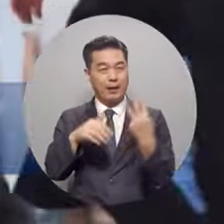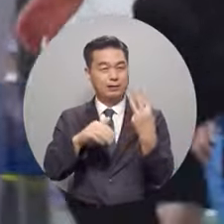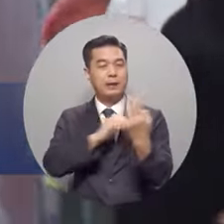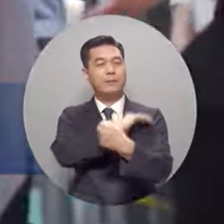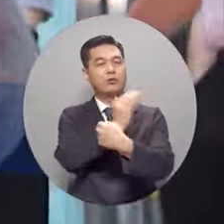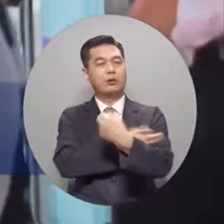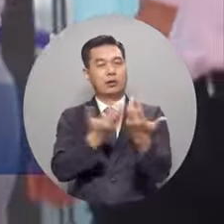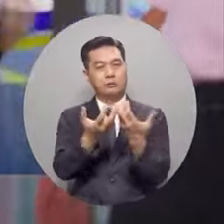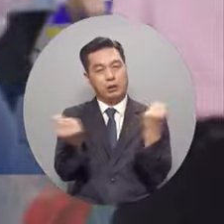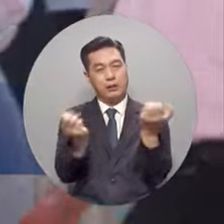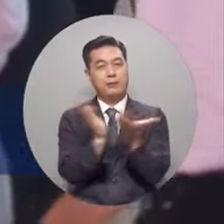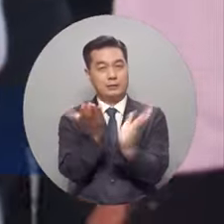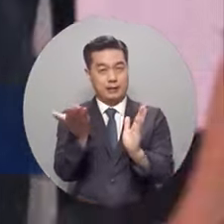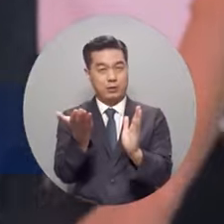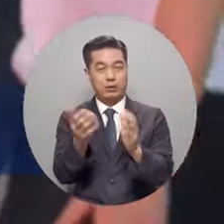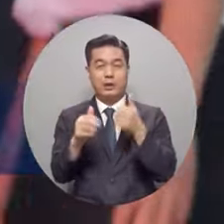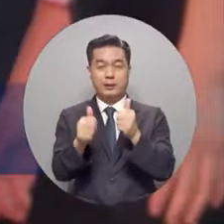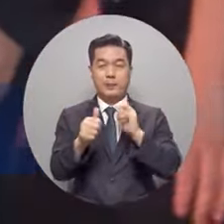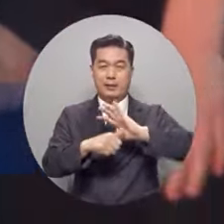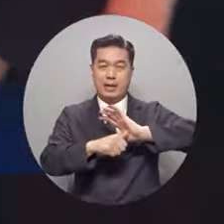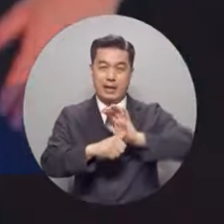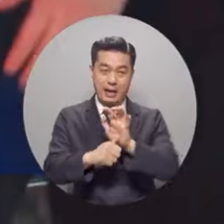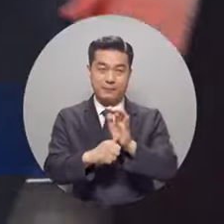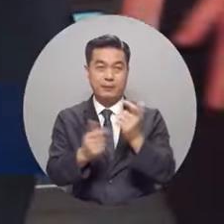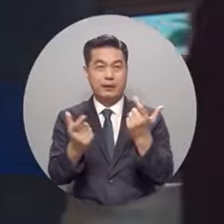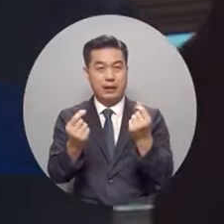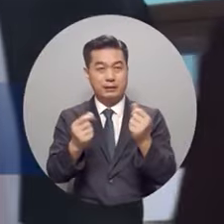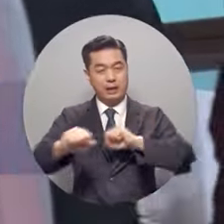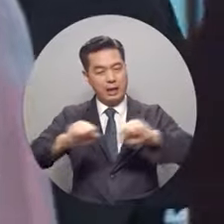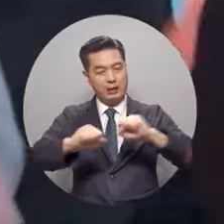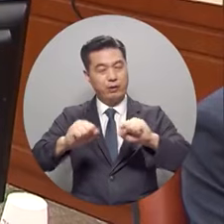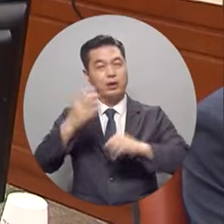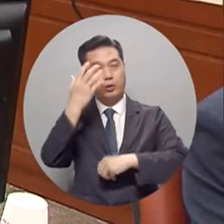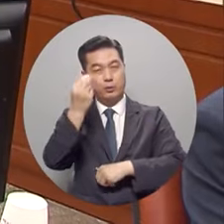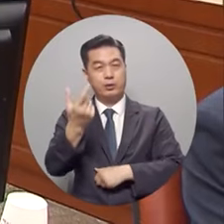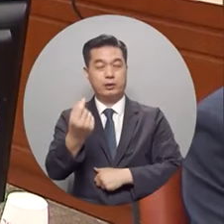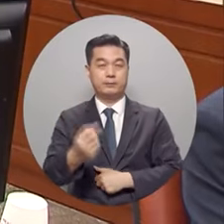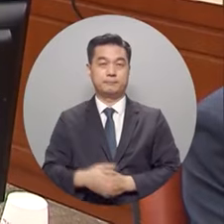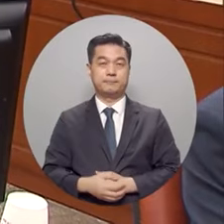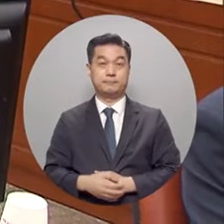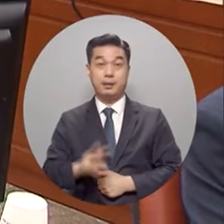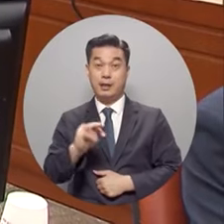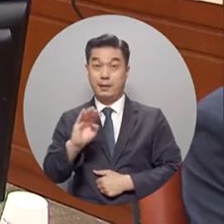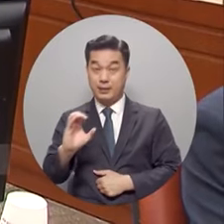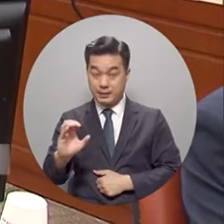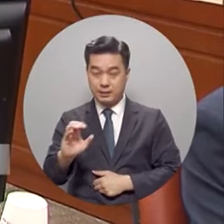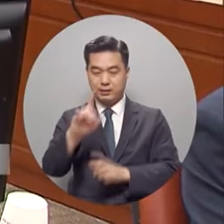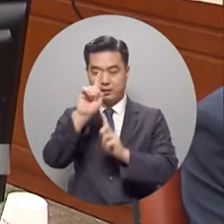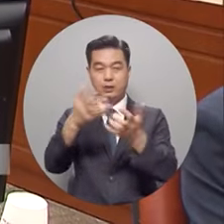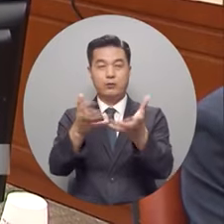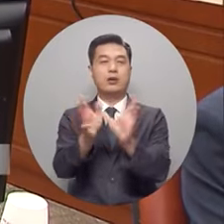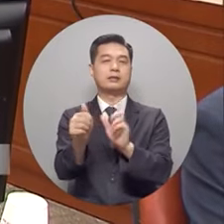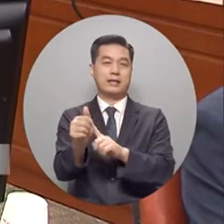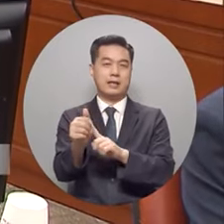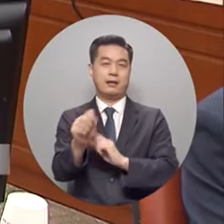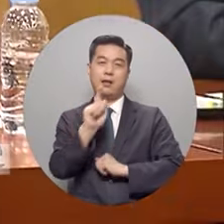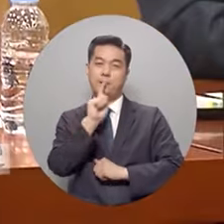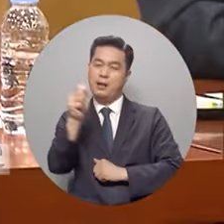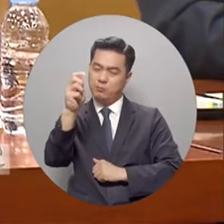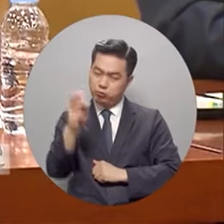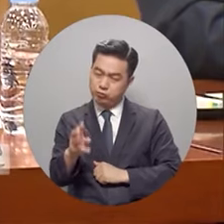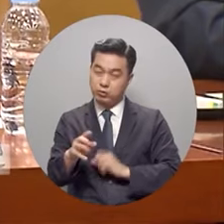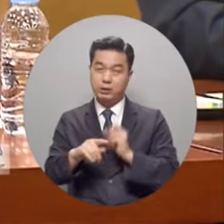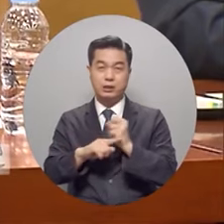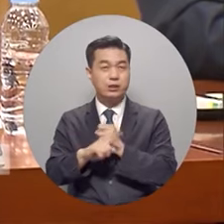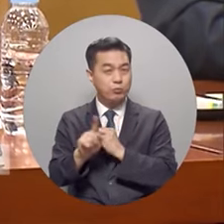위배되고 재판에도 압력을 가하려는 그런 행위로 보입니다. MBC는 이 위원장에게 이딴 발언의 의도와